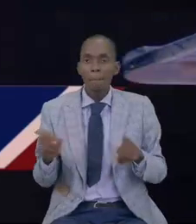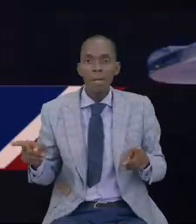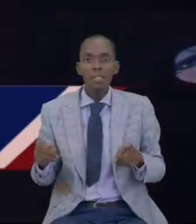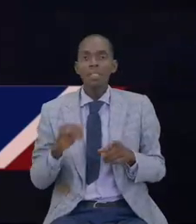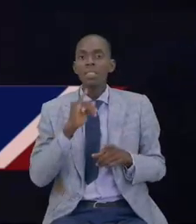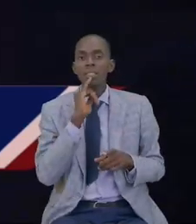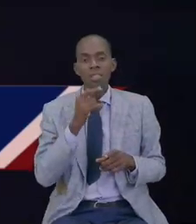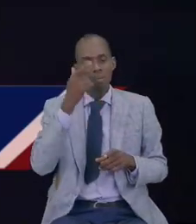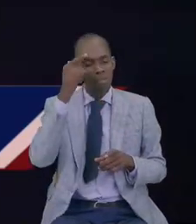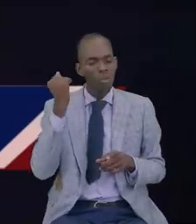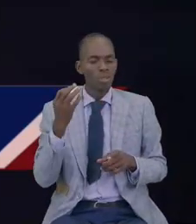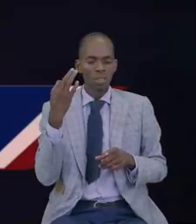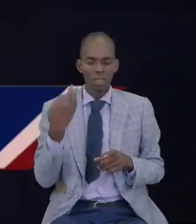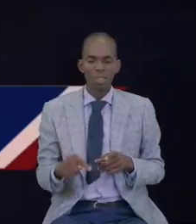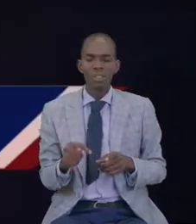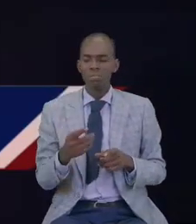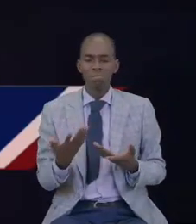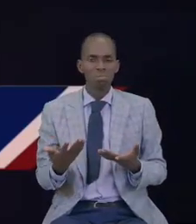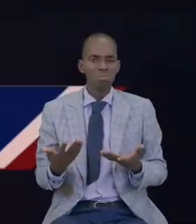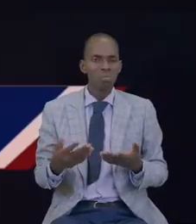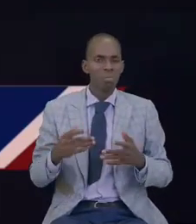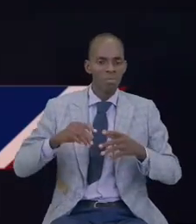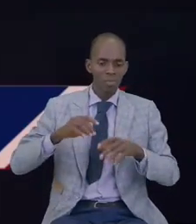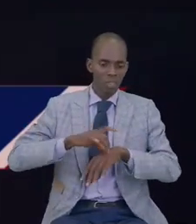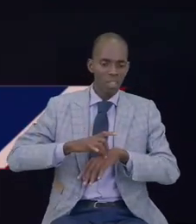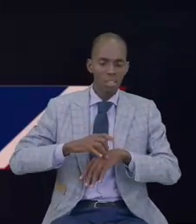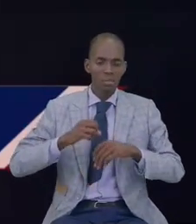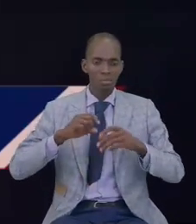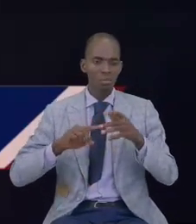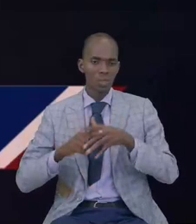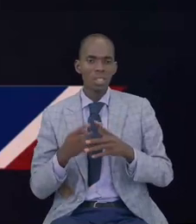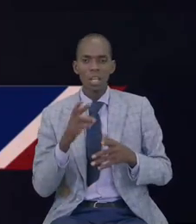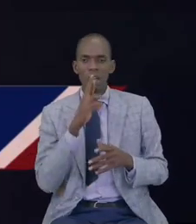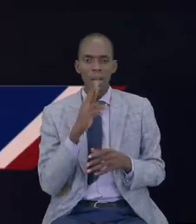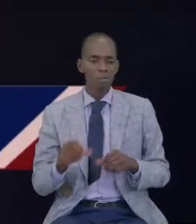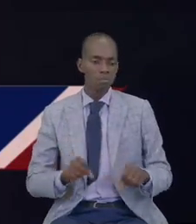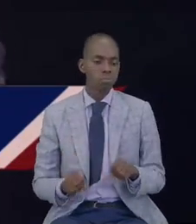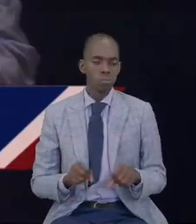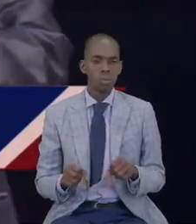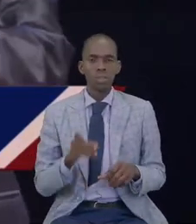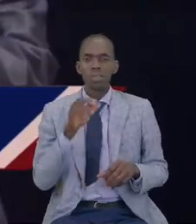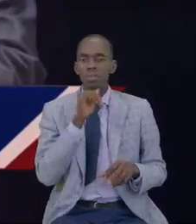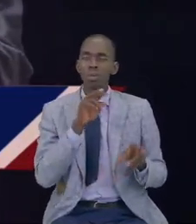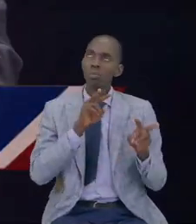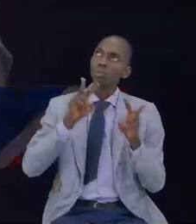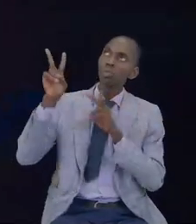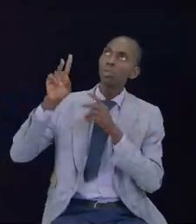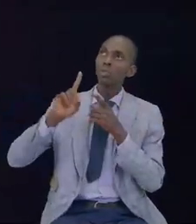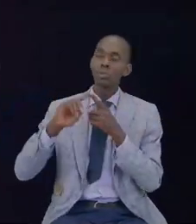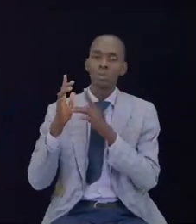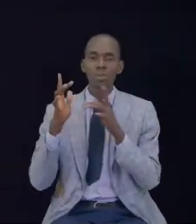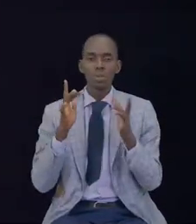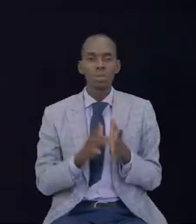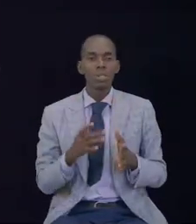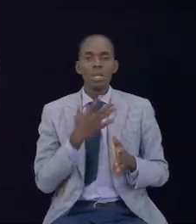les fondements sont ébranlés. Ils ne regardent plus les paroles de Jésus-Christ. Ils ne considèrent pas. Voici le standard,